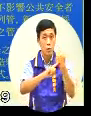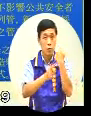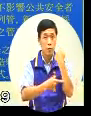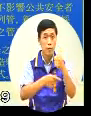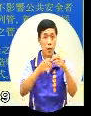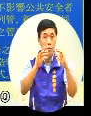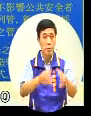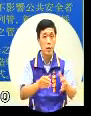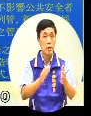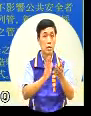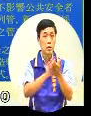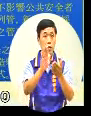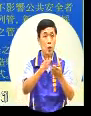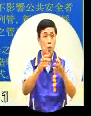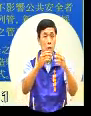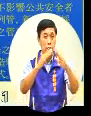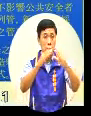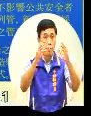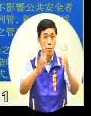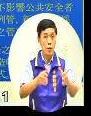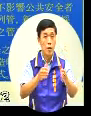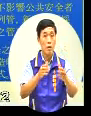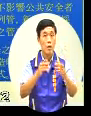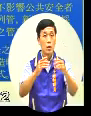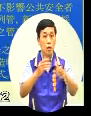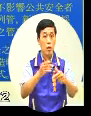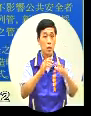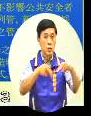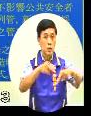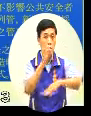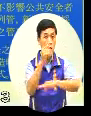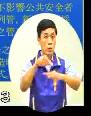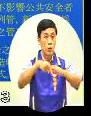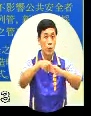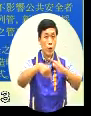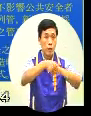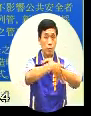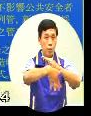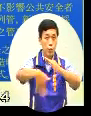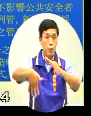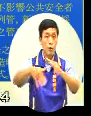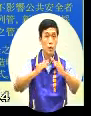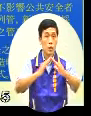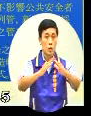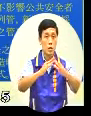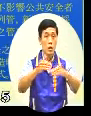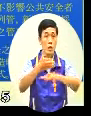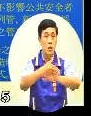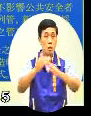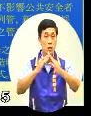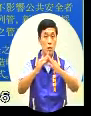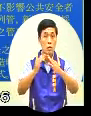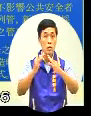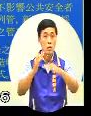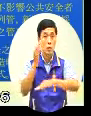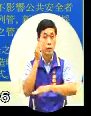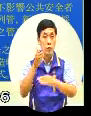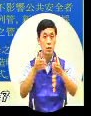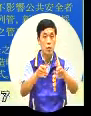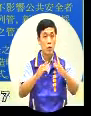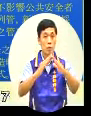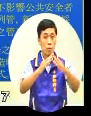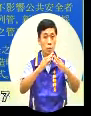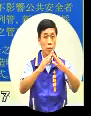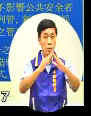后建造之建筑物，直辖市县市政府依违章建筑处分办法里面订定